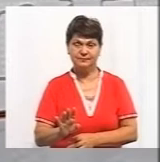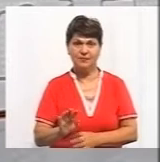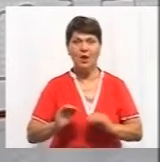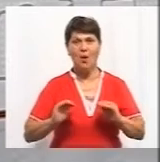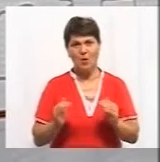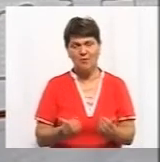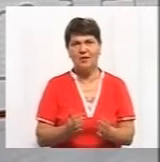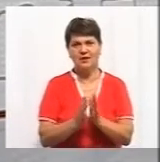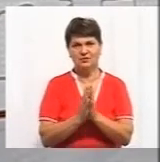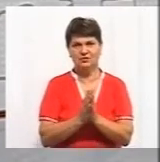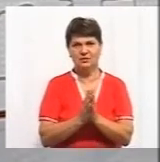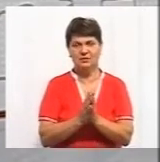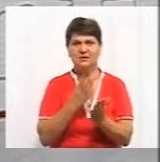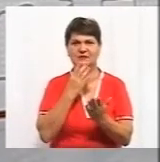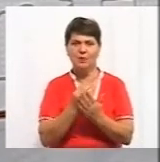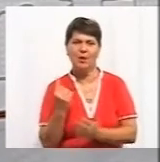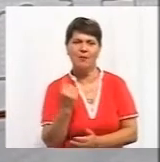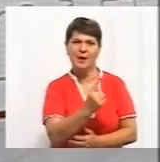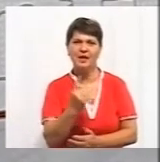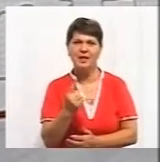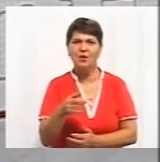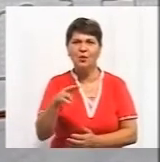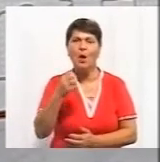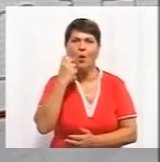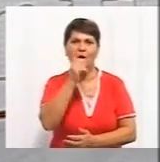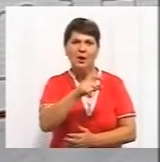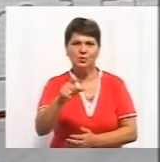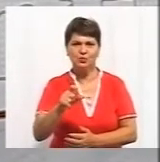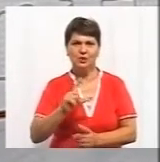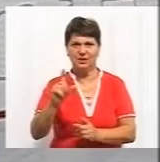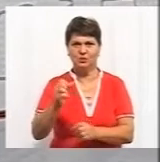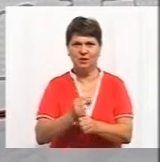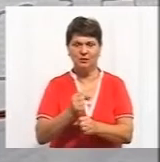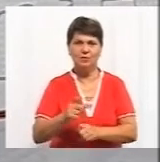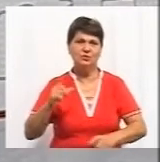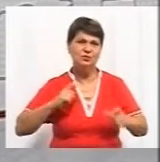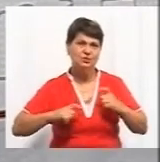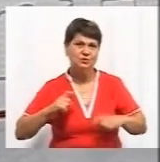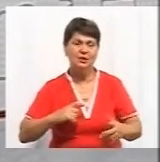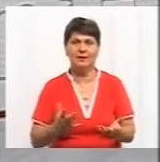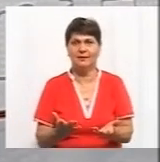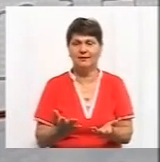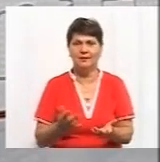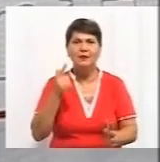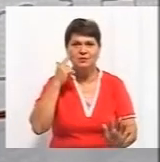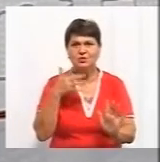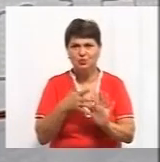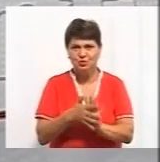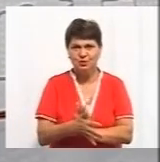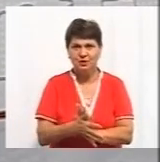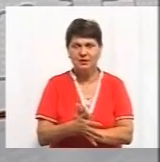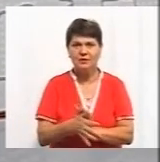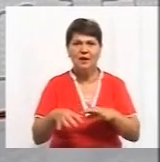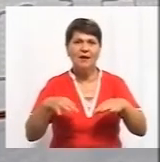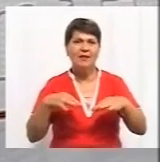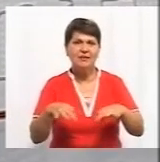обмежити свої поїздки в цей період, коли люди добираються на роботу, учні студенти до цього. Ну, зрозуміло, що той